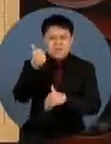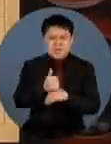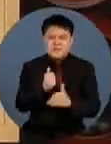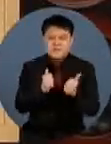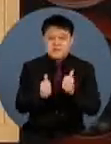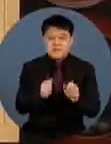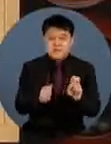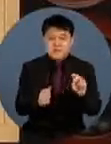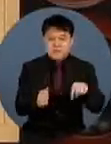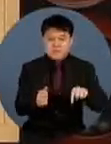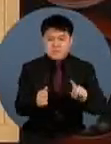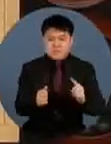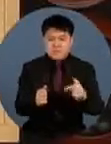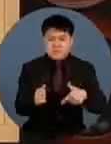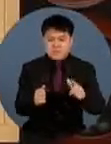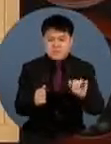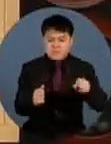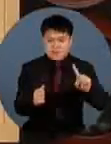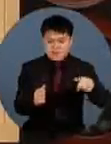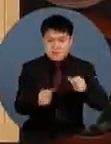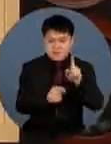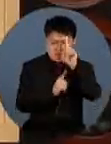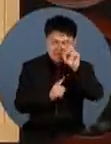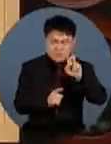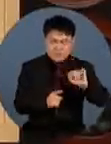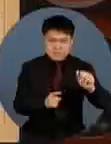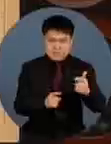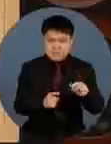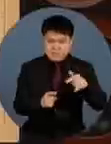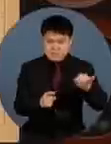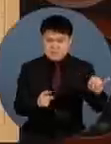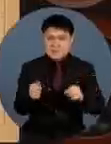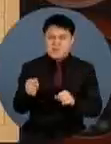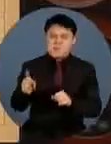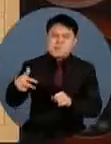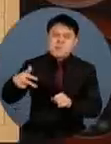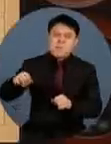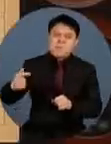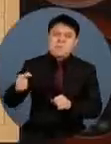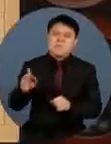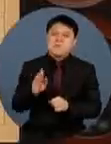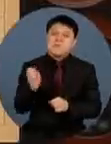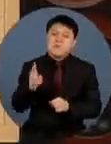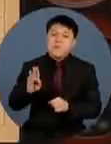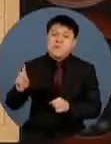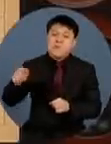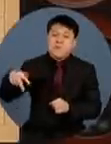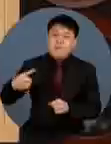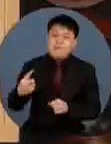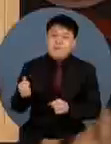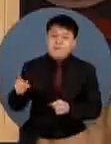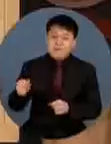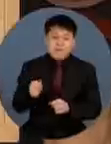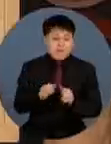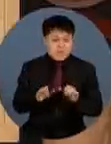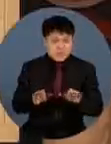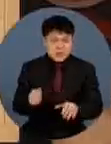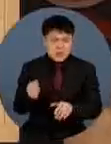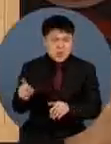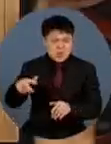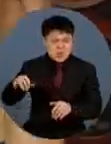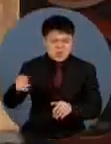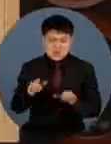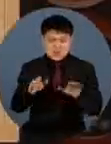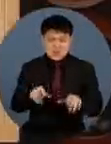조대, 허진 박소연 조입니다. 특히나 그 허진 조단은 갓 입단한 새내기 네, 기사인데요. 저도 이름을 많이 못